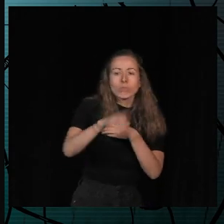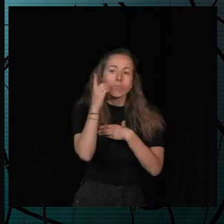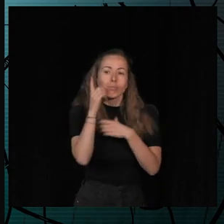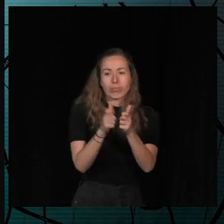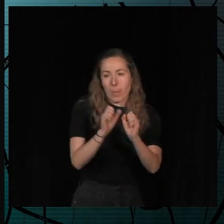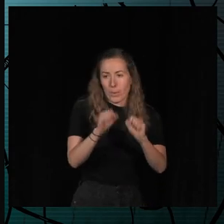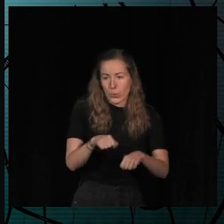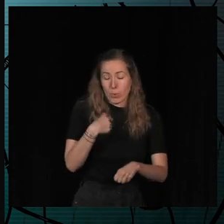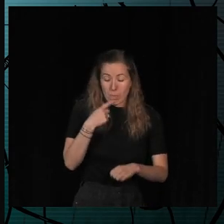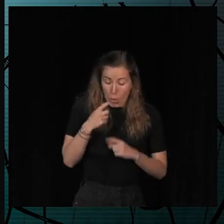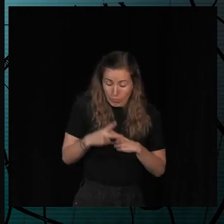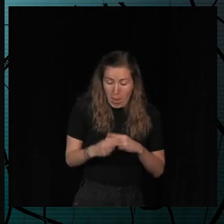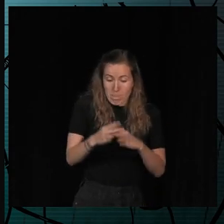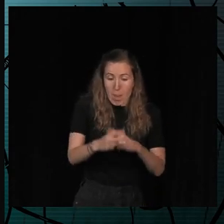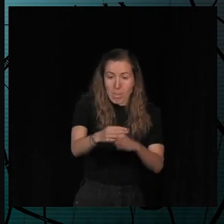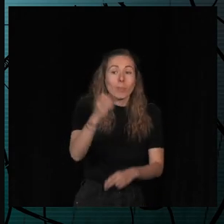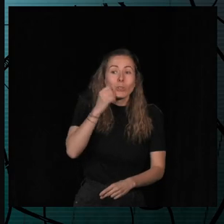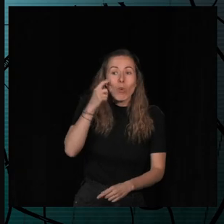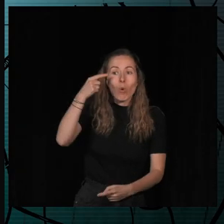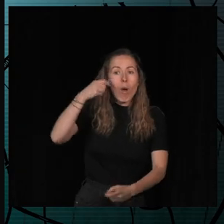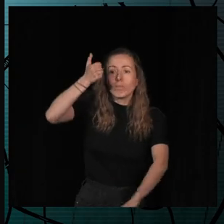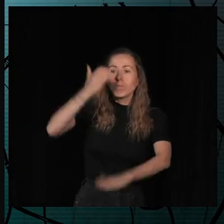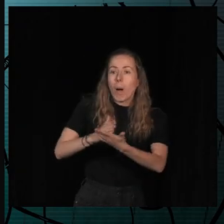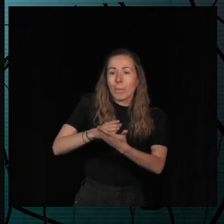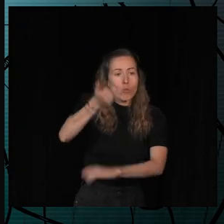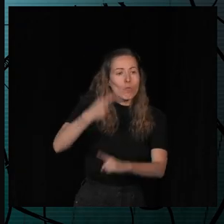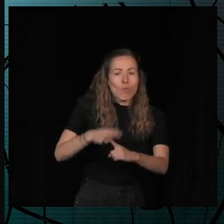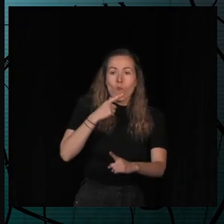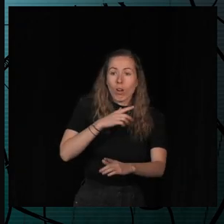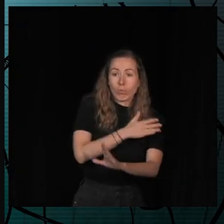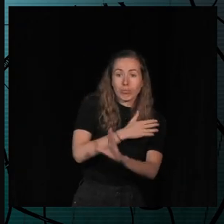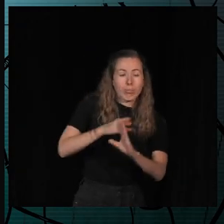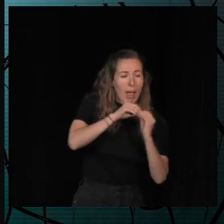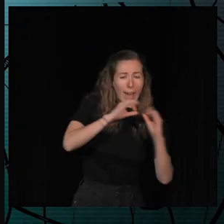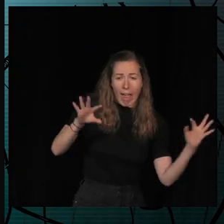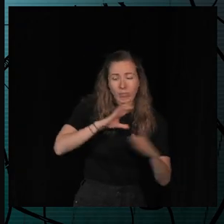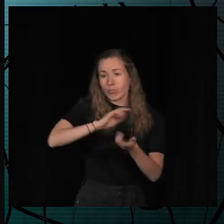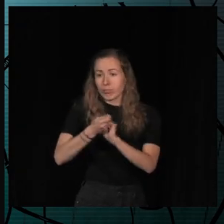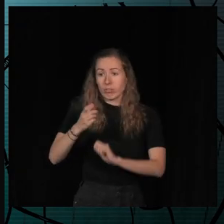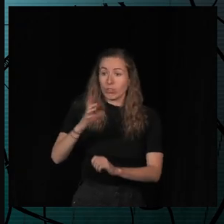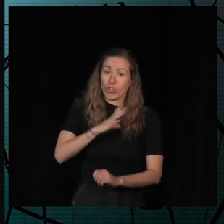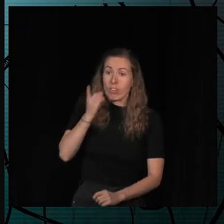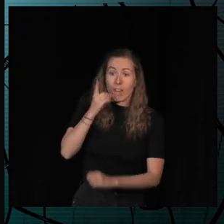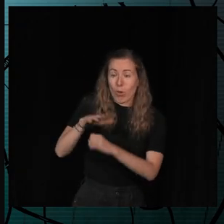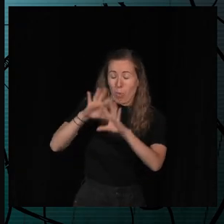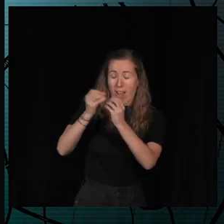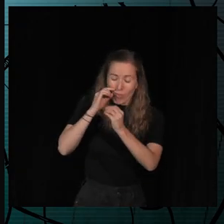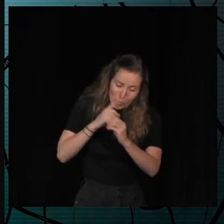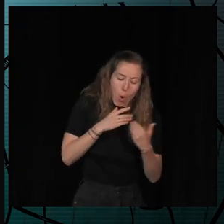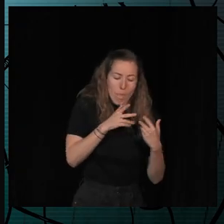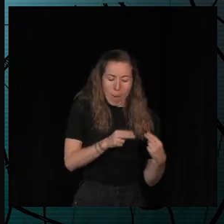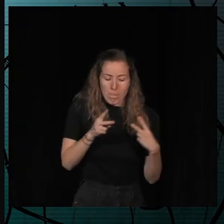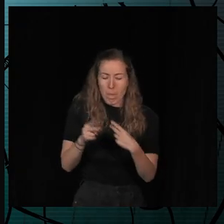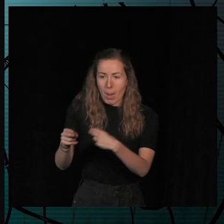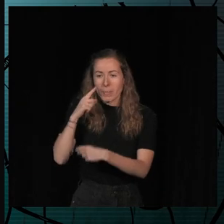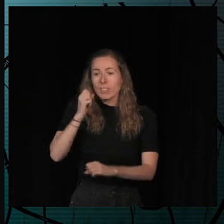plusieurs temps on a l'impression qu'on a pas le choix et qu'on est un peu foutu je crois qu'onon n'est pas foutu en tant que parent qu'on peut toujours reprendre son